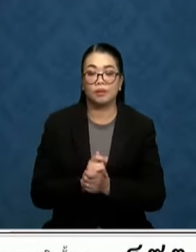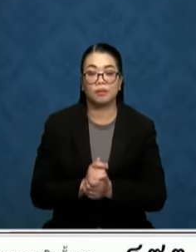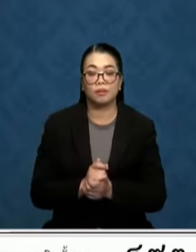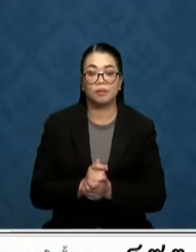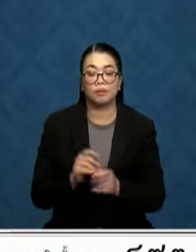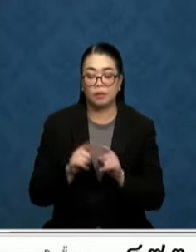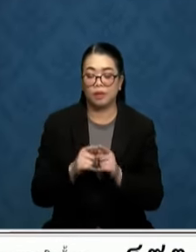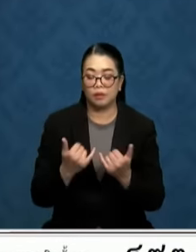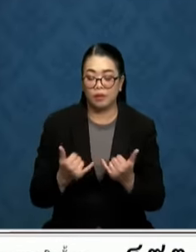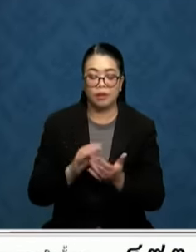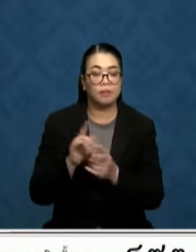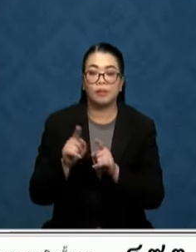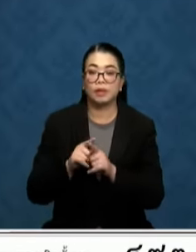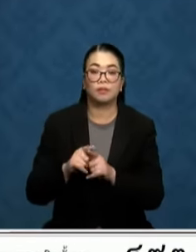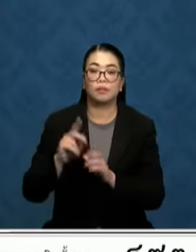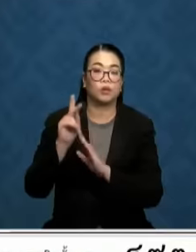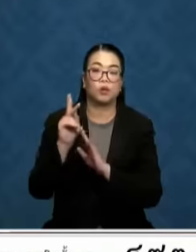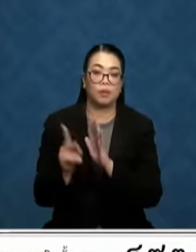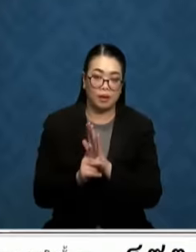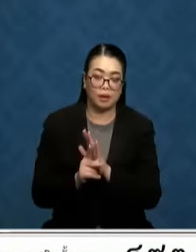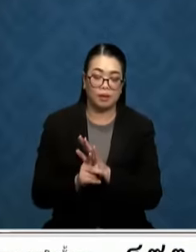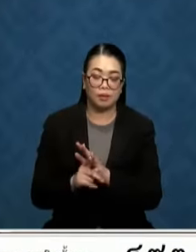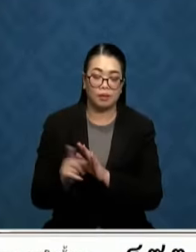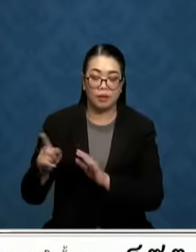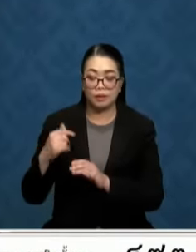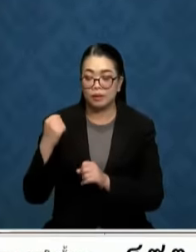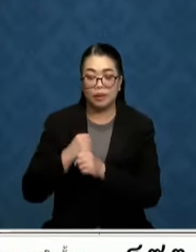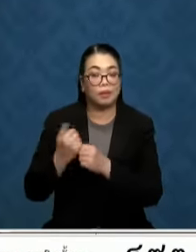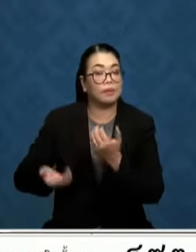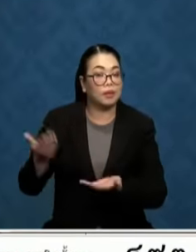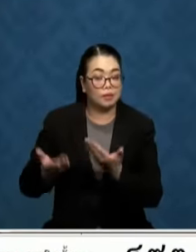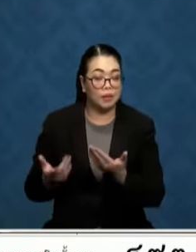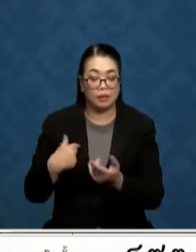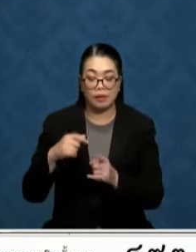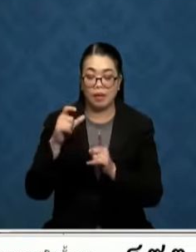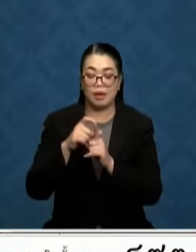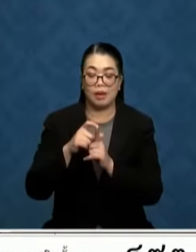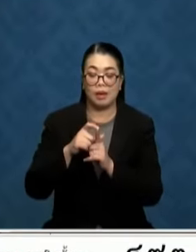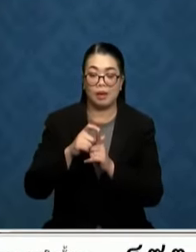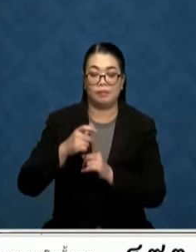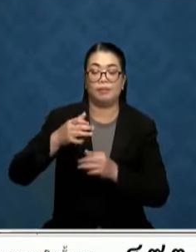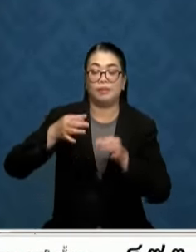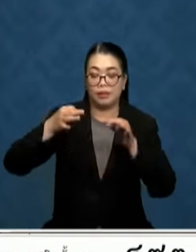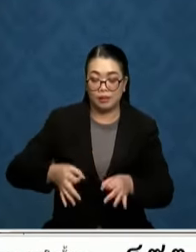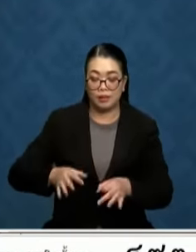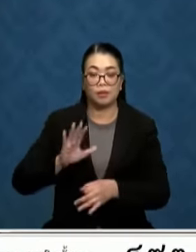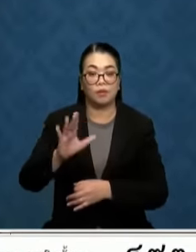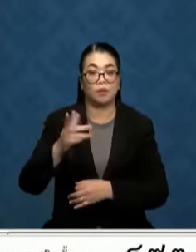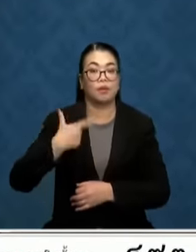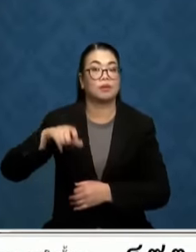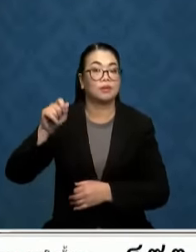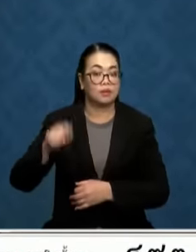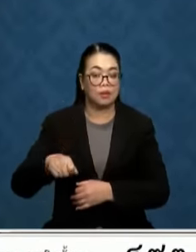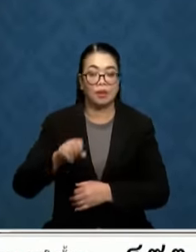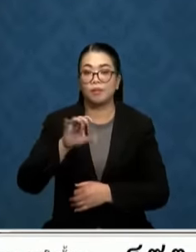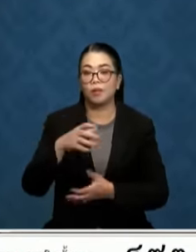กฎหมายท่านประธานครับ ผมหยิบจก คำพิภาคษาของ Tha. มานำเรีนต่ท่ประทาน